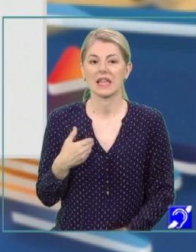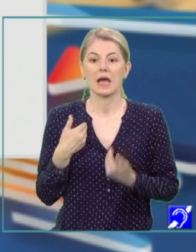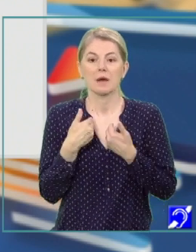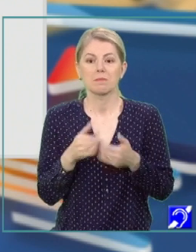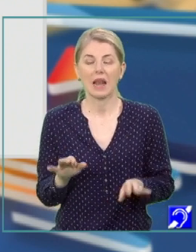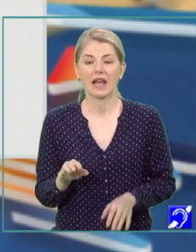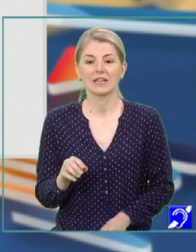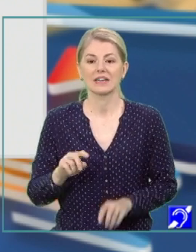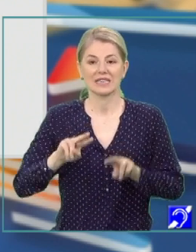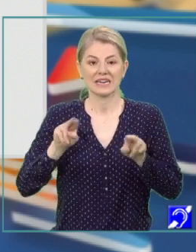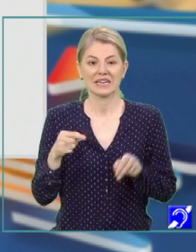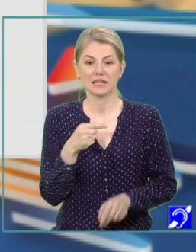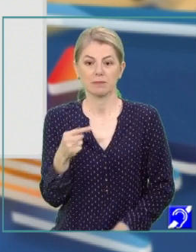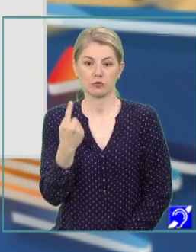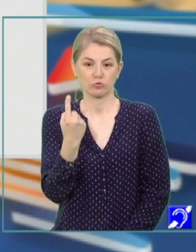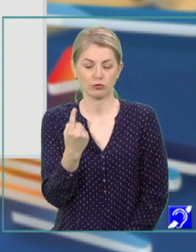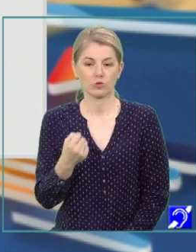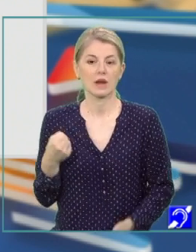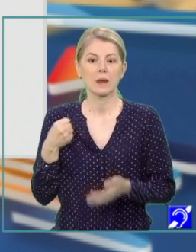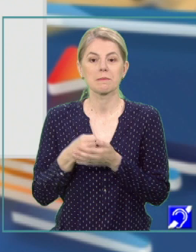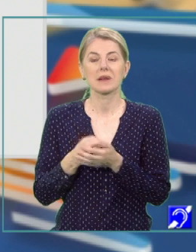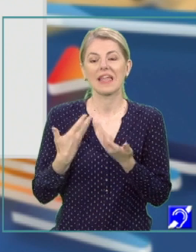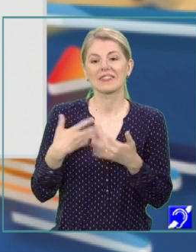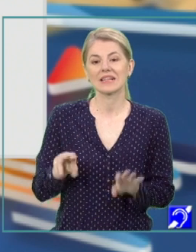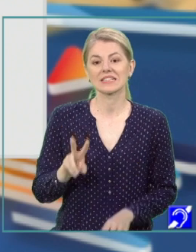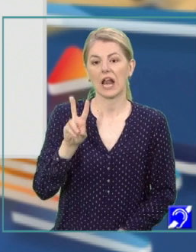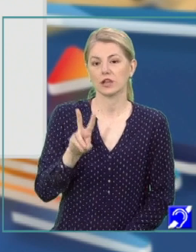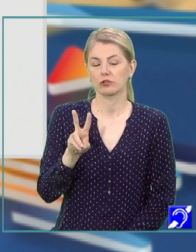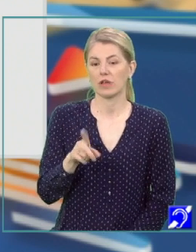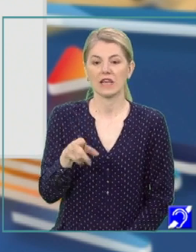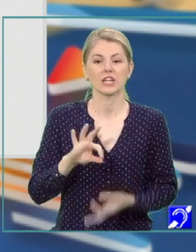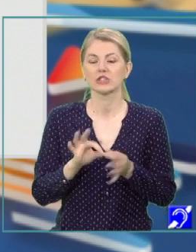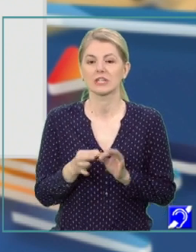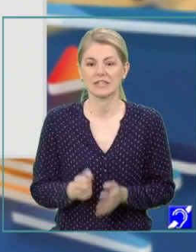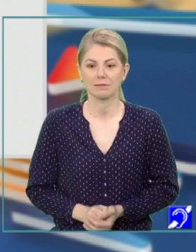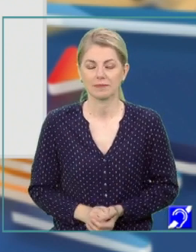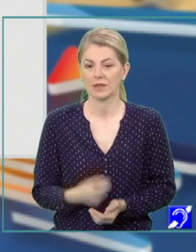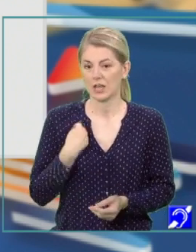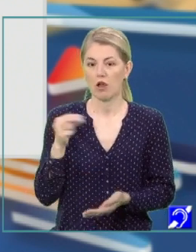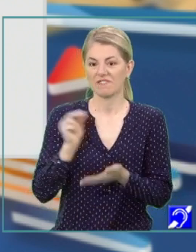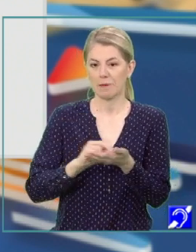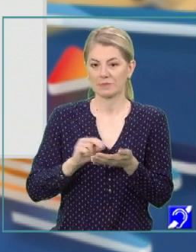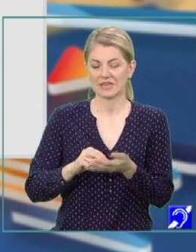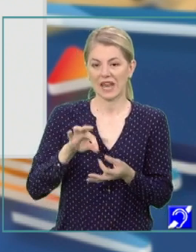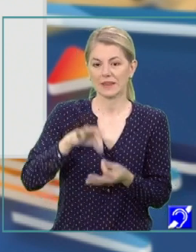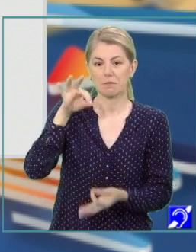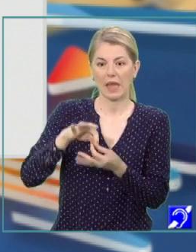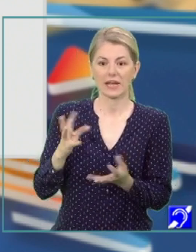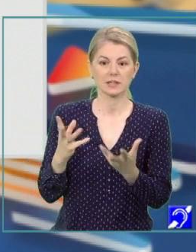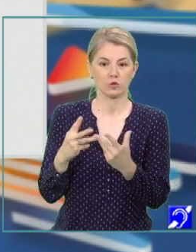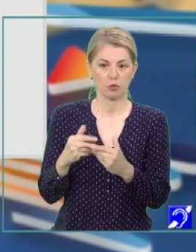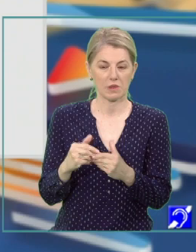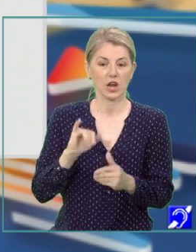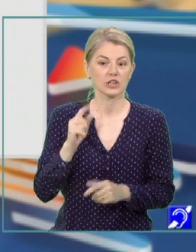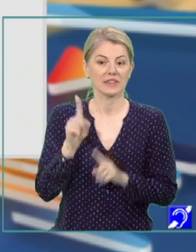Intervalul este închis la minus 1 și deschis la 2. Eu v-am desenat pe axă numerele